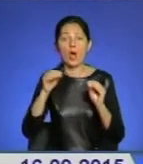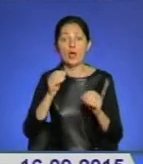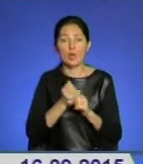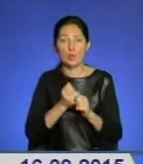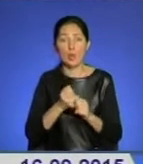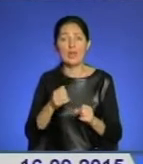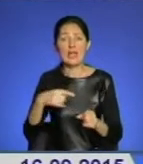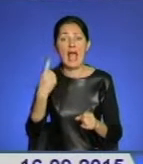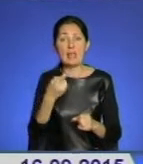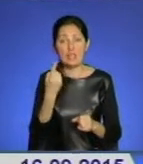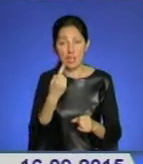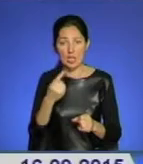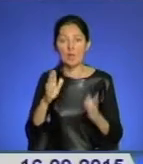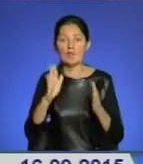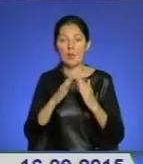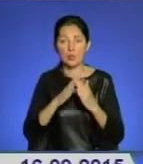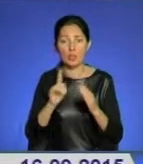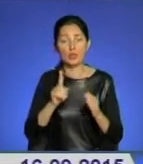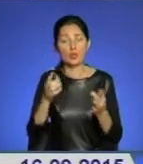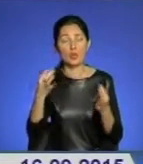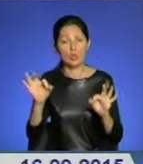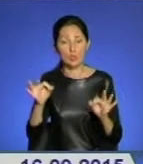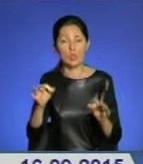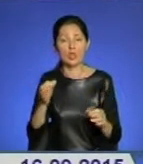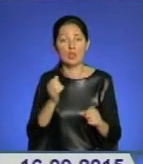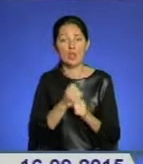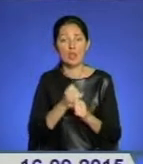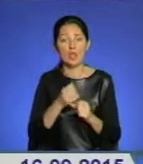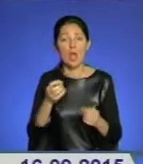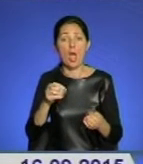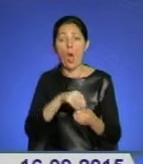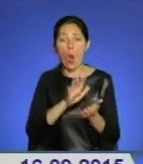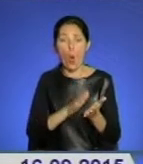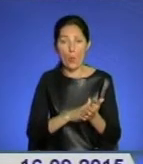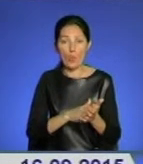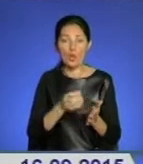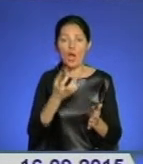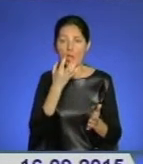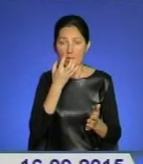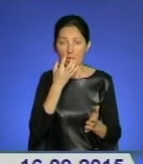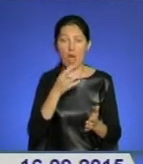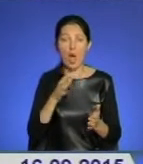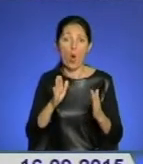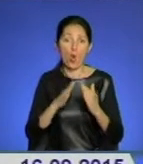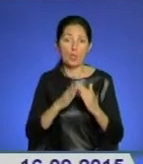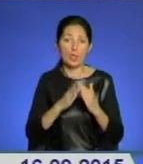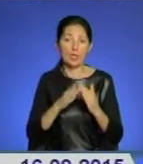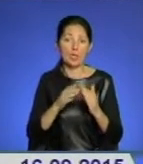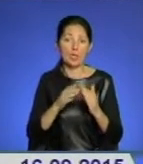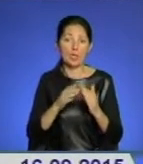що дозволить вести облік теплових витрат у помешканнях тернополян. Суттєво зекономить витрати і утеплення зовнішніх